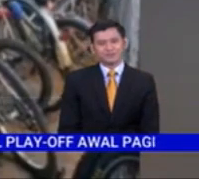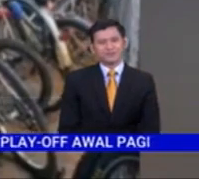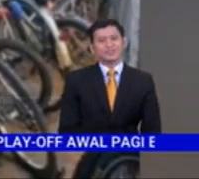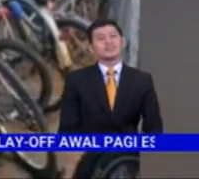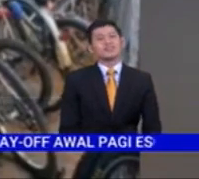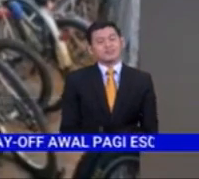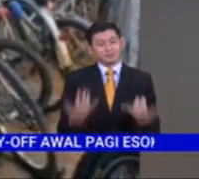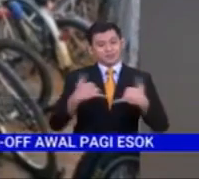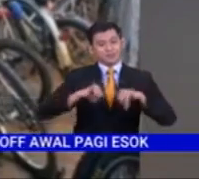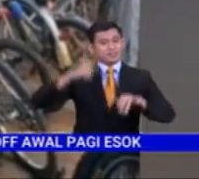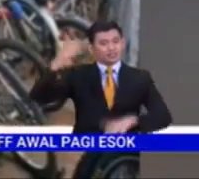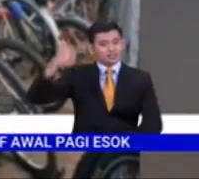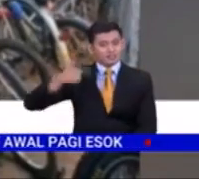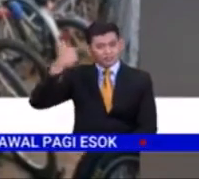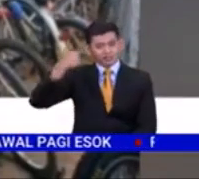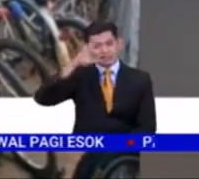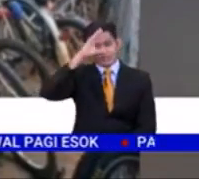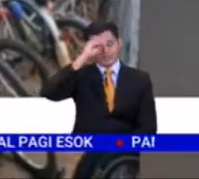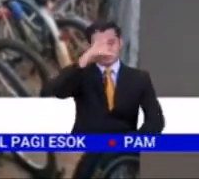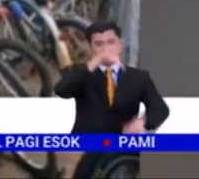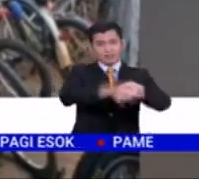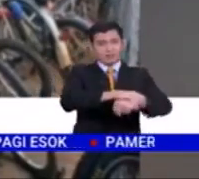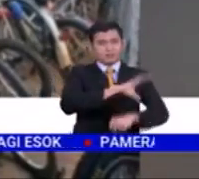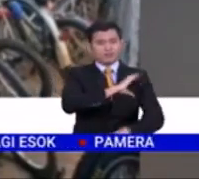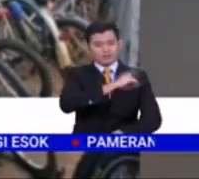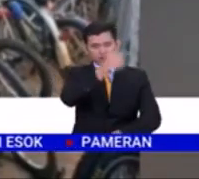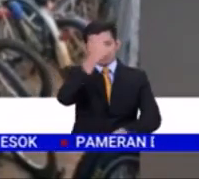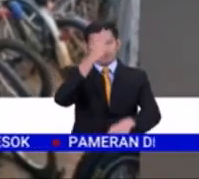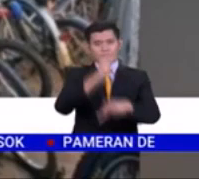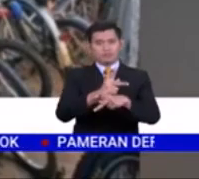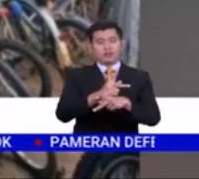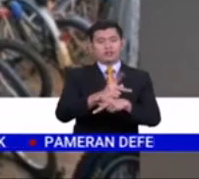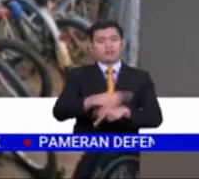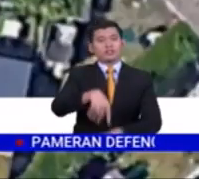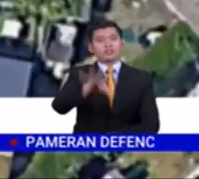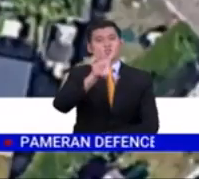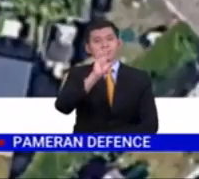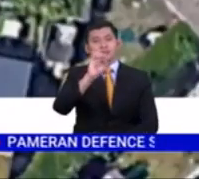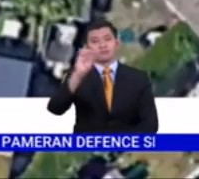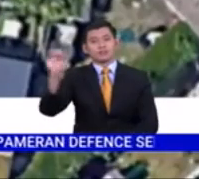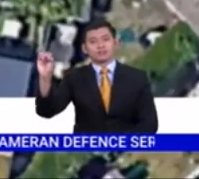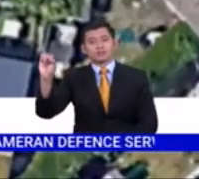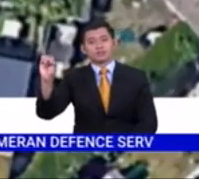Masih di London, seorang lelaki ditahan polis kerana menyimpan 500